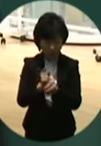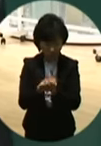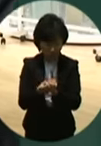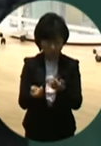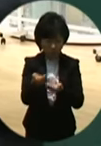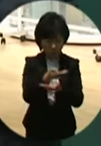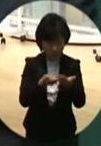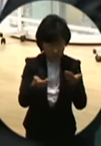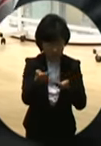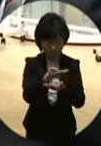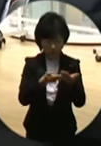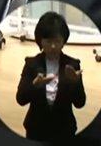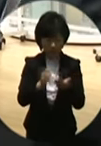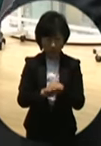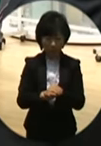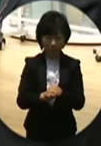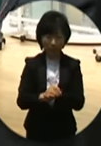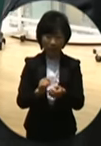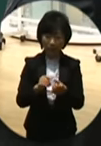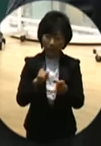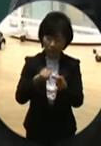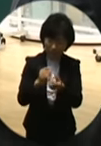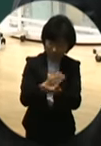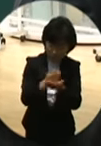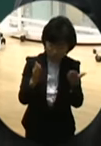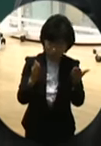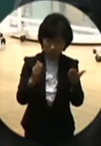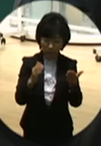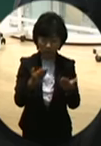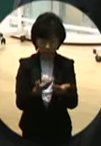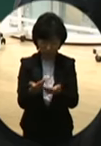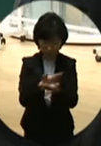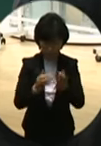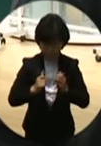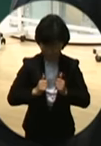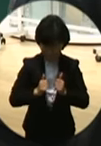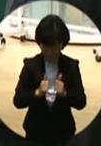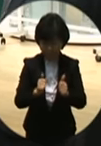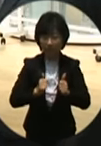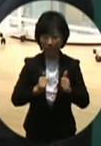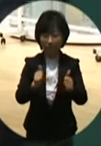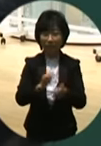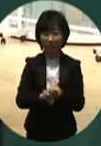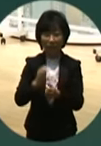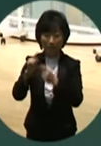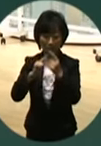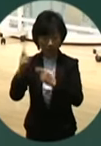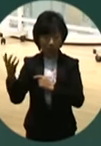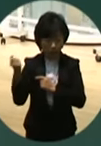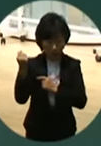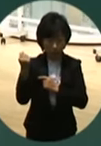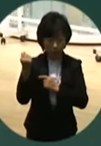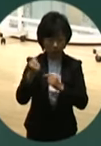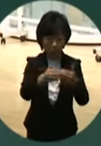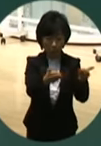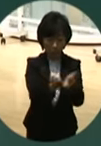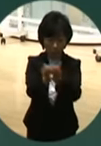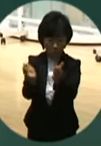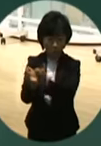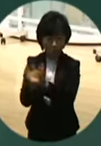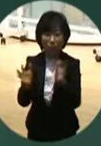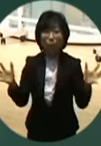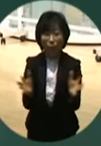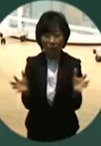hold on to the pulpit message and by breaking of bread and you devote yourself to prayer. 예, 각 기간 주일학교